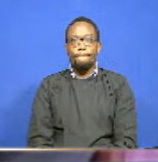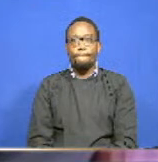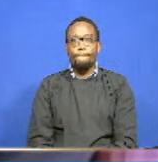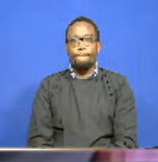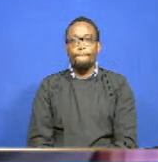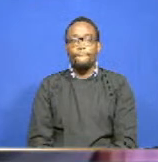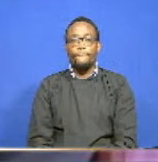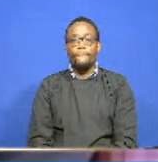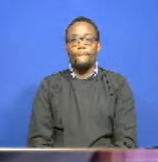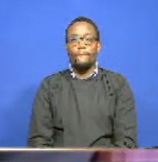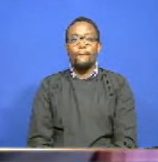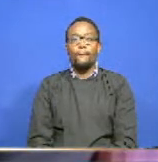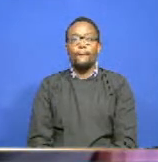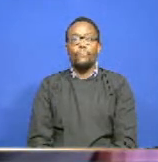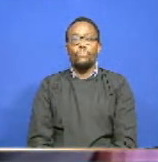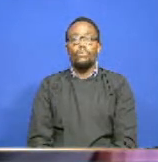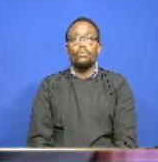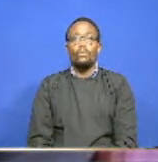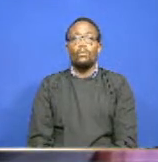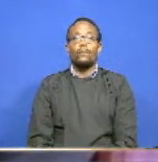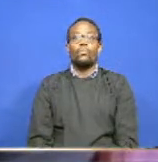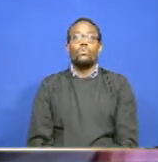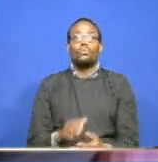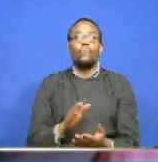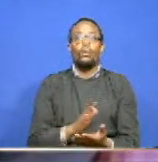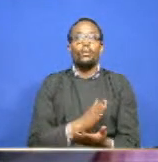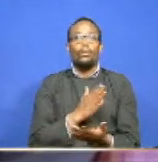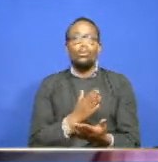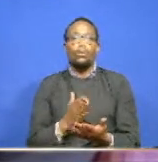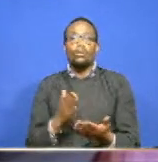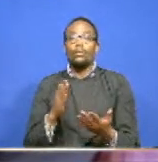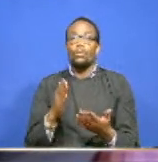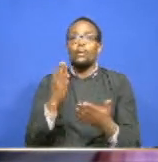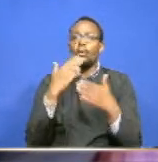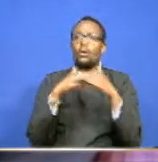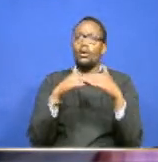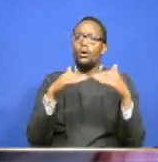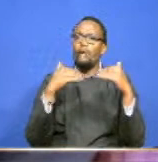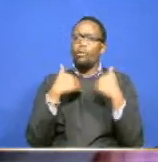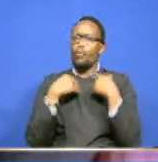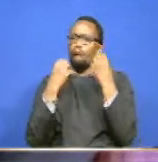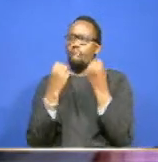Binguni kwake baba kuna makao mengi